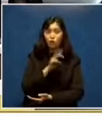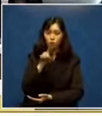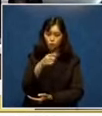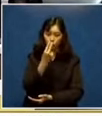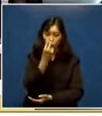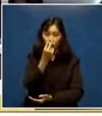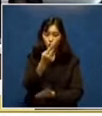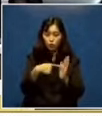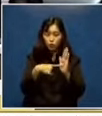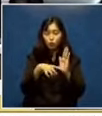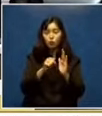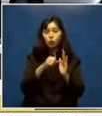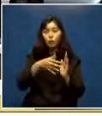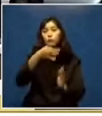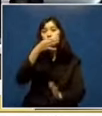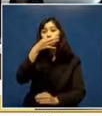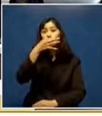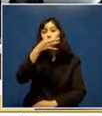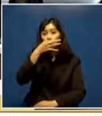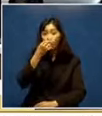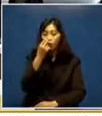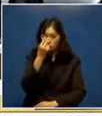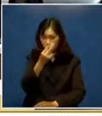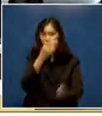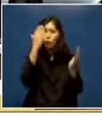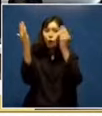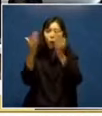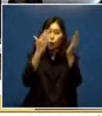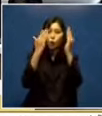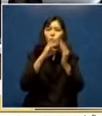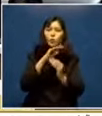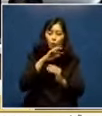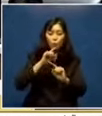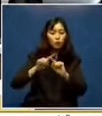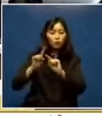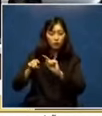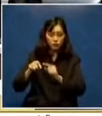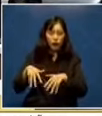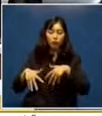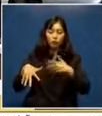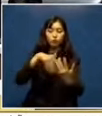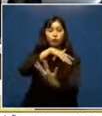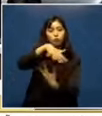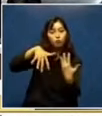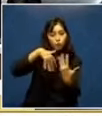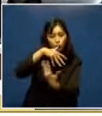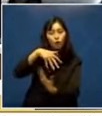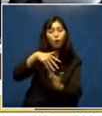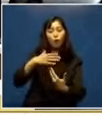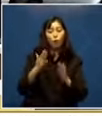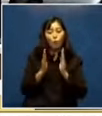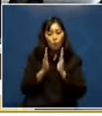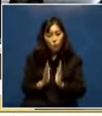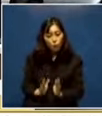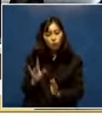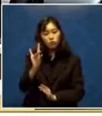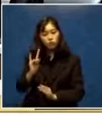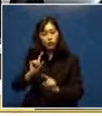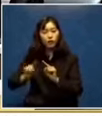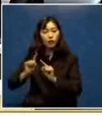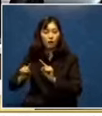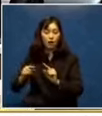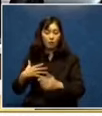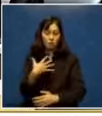ในพื้นที่จังหวัดสมุทรสาครที่ต้องมีการบำบัดอย่างถูกต้องปลอดภัยต่อสิ่งมีชีวิตและสิ่งแวดล้อมทั้งนี้ผมขอขอบคุณทุกภาคส่